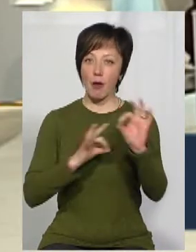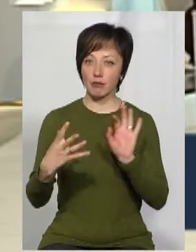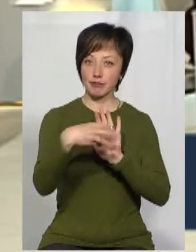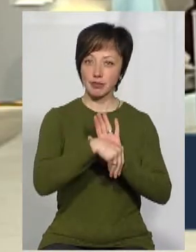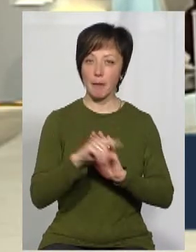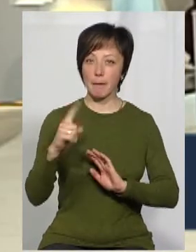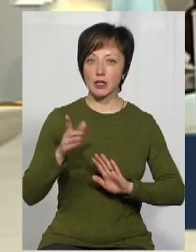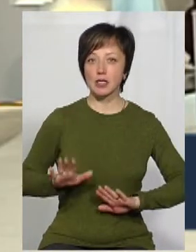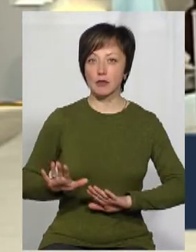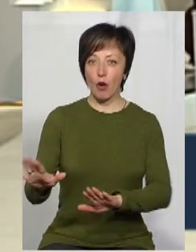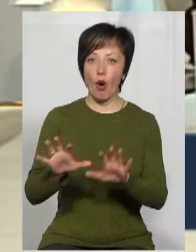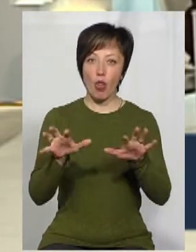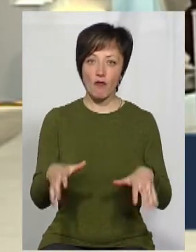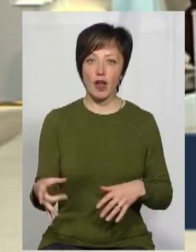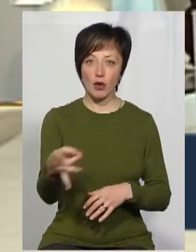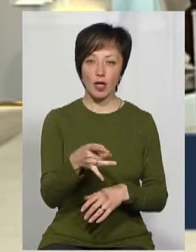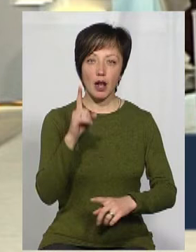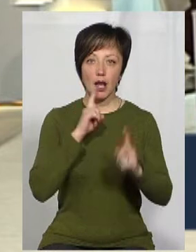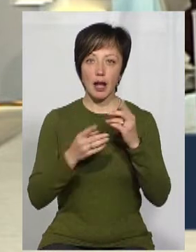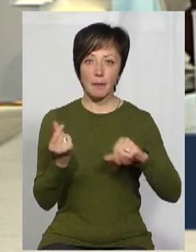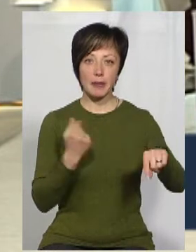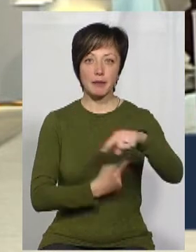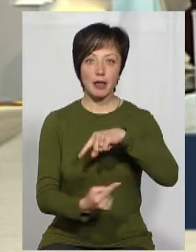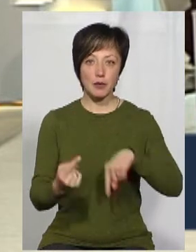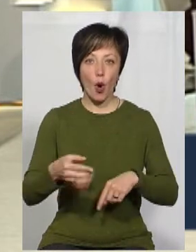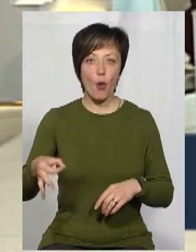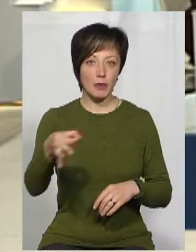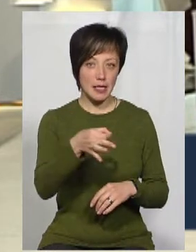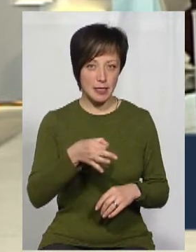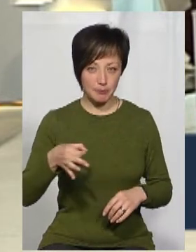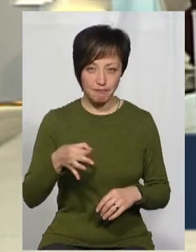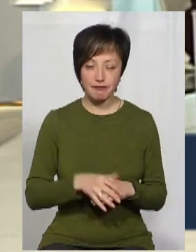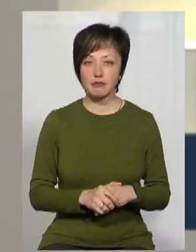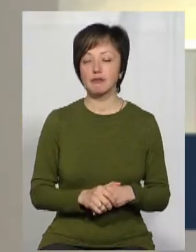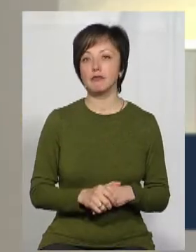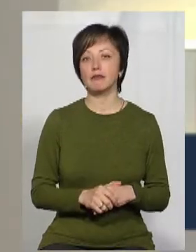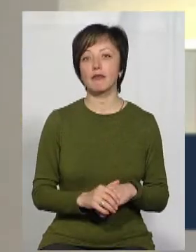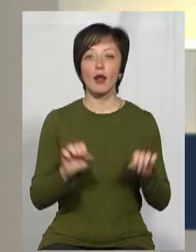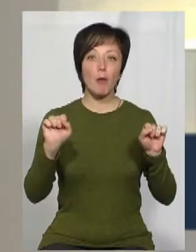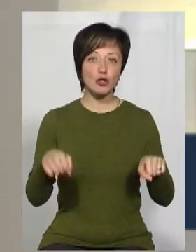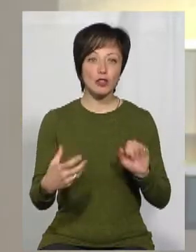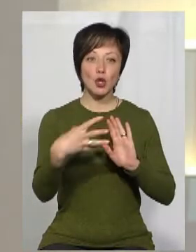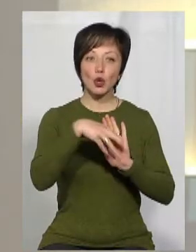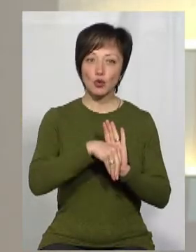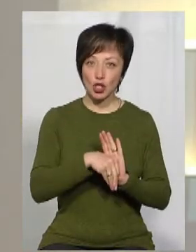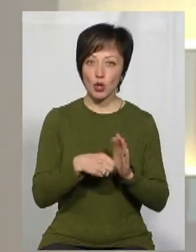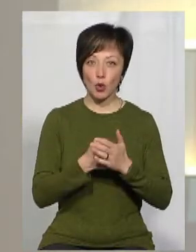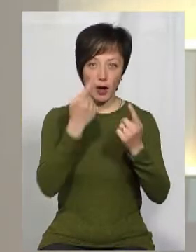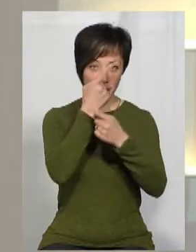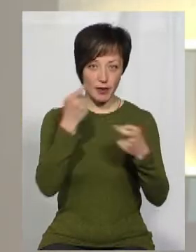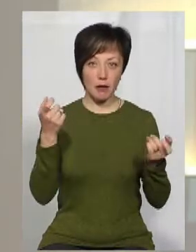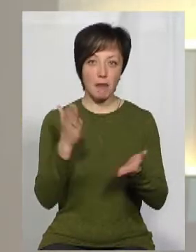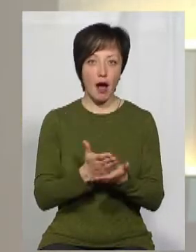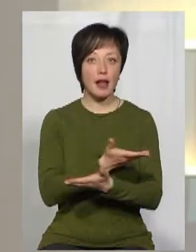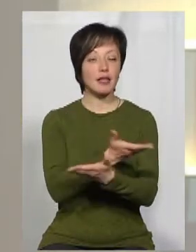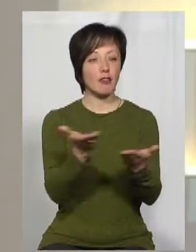долучиться перша заступниця голови регіональної ради підприємців області Наталія Потапова. Власне, можливість долучитися до ефіру